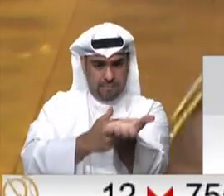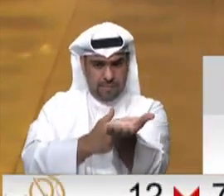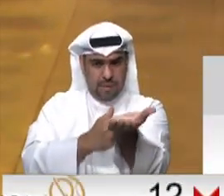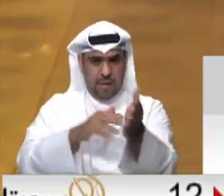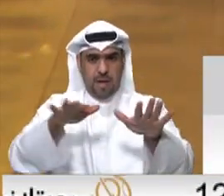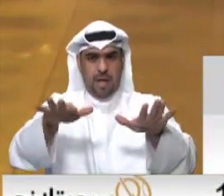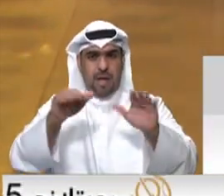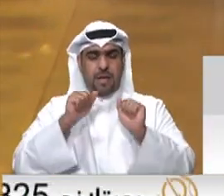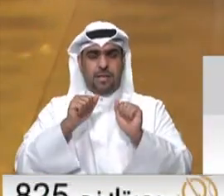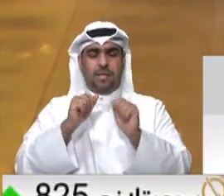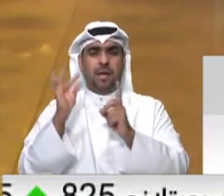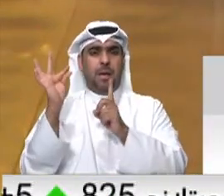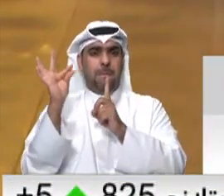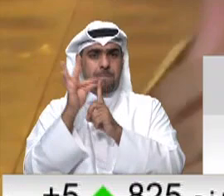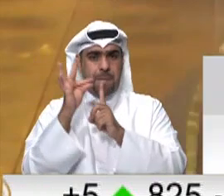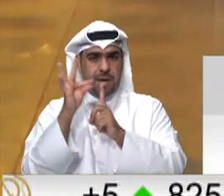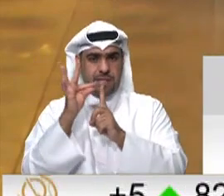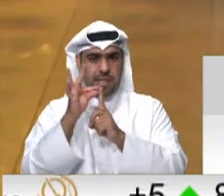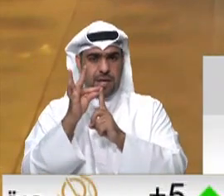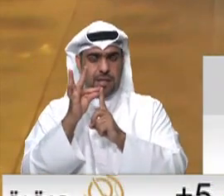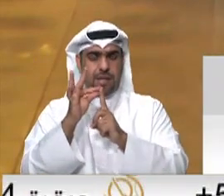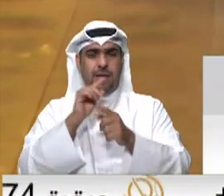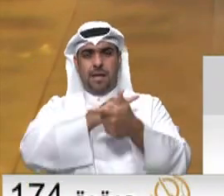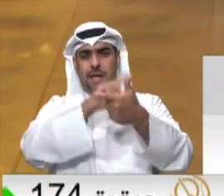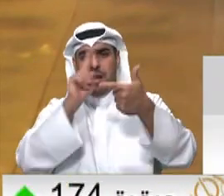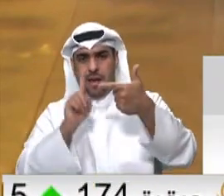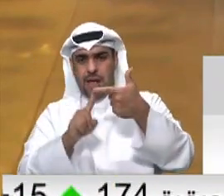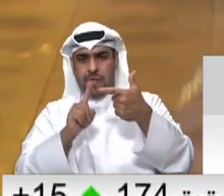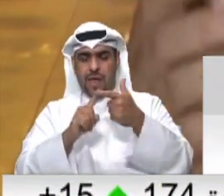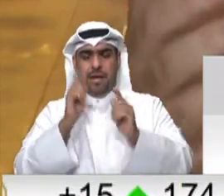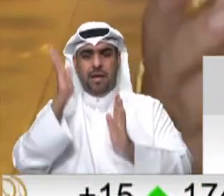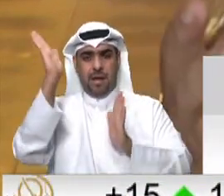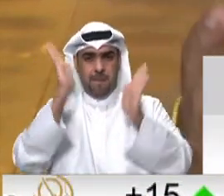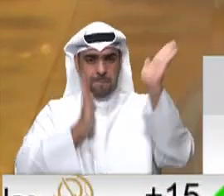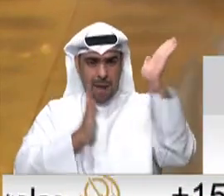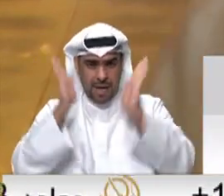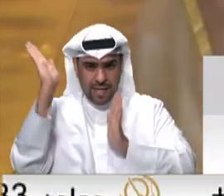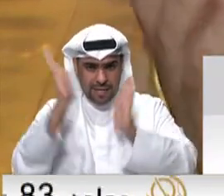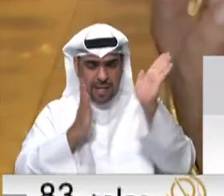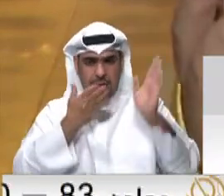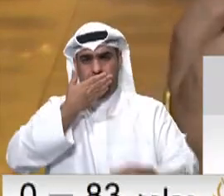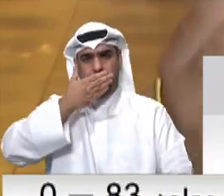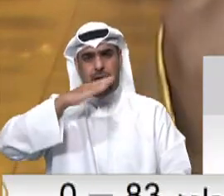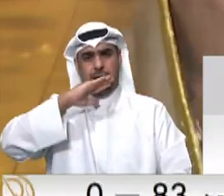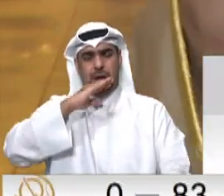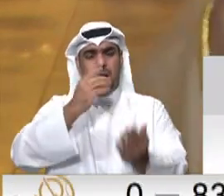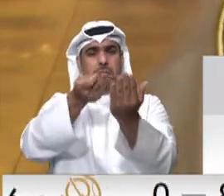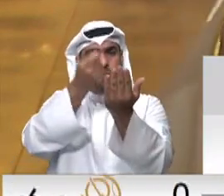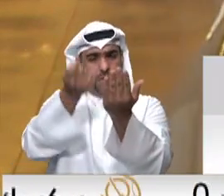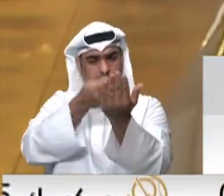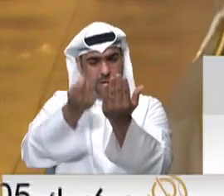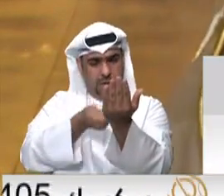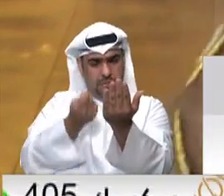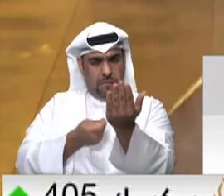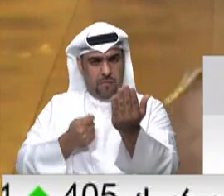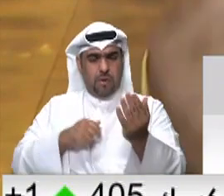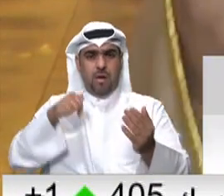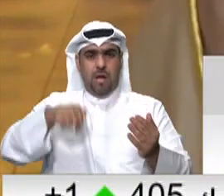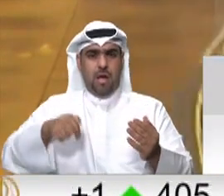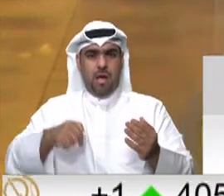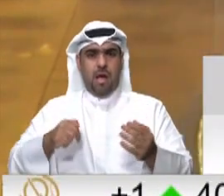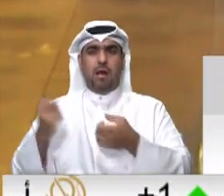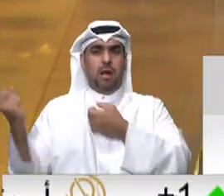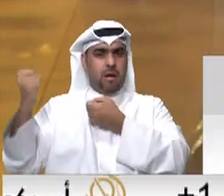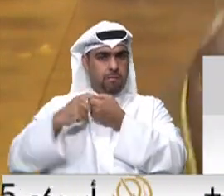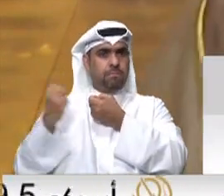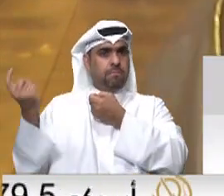من دولة باكستان، وكذلك البند الطارئ المقدم من ماليزيا، والحمد لله رب العالمين استطعنا قدر الإمكان أن نحشد لهذا المقترح